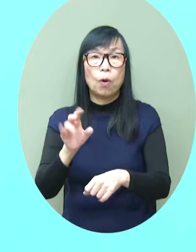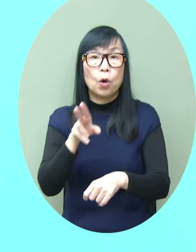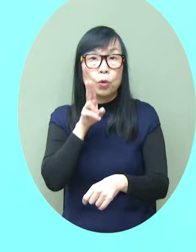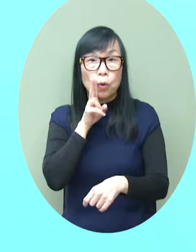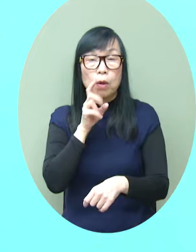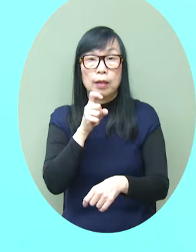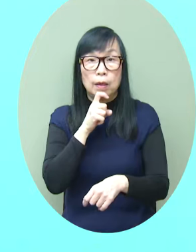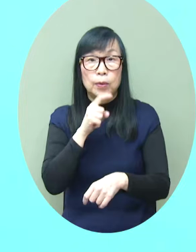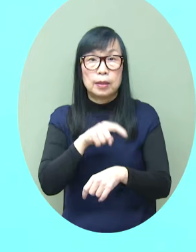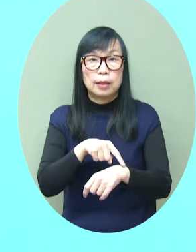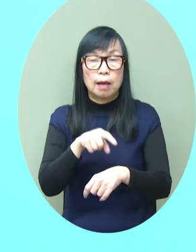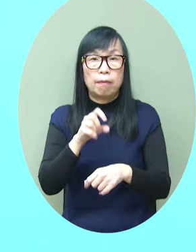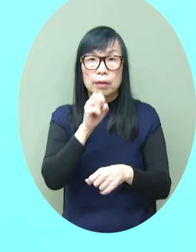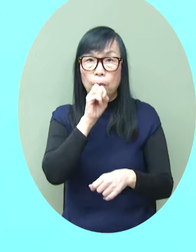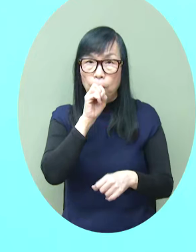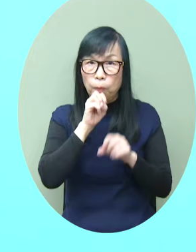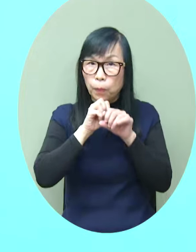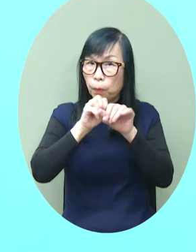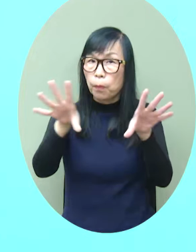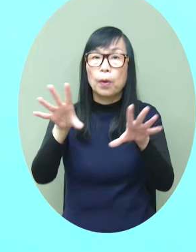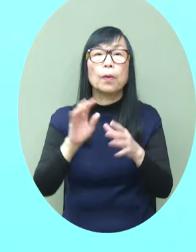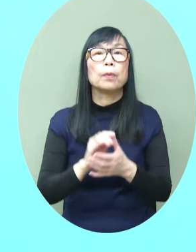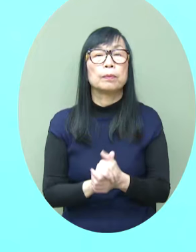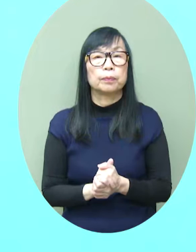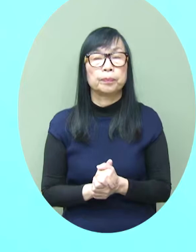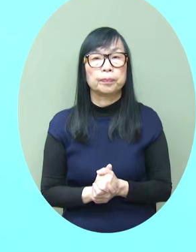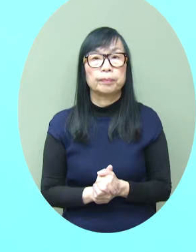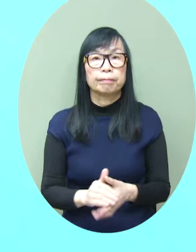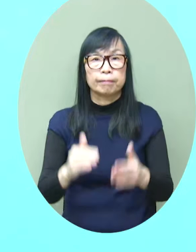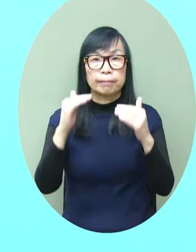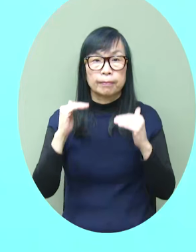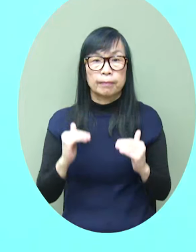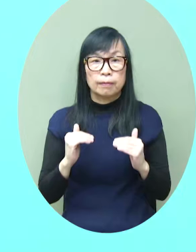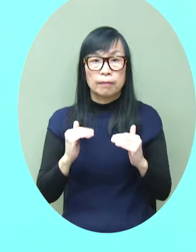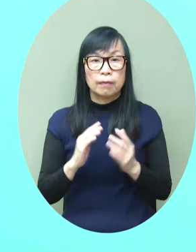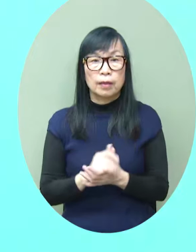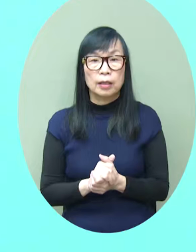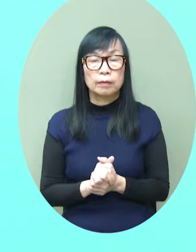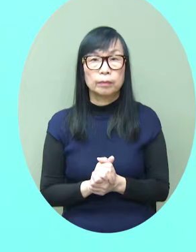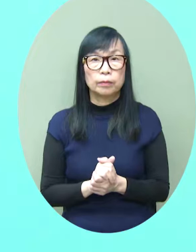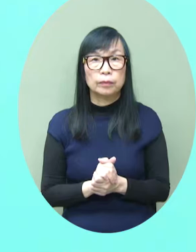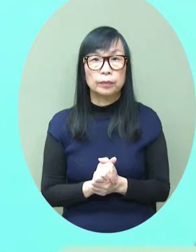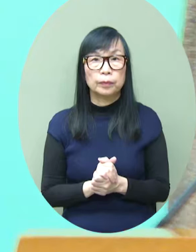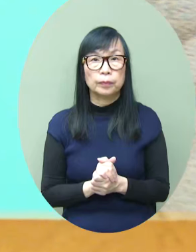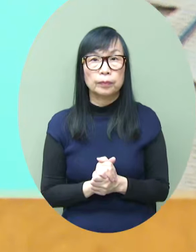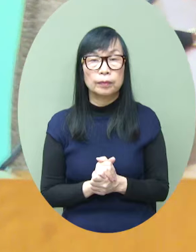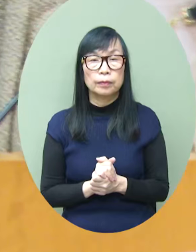一定會通知大家。 下一條問題。Gentlemen here, please.